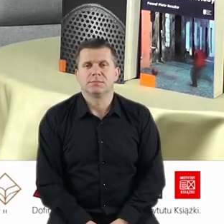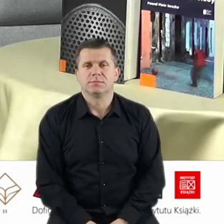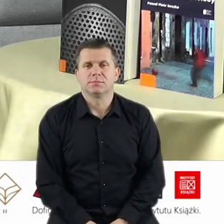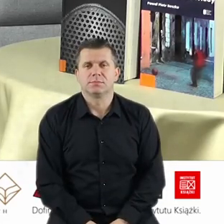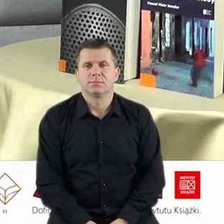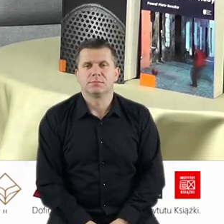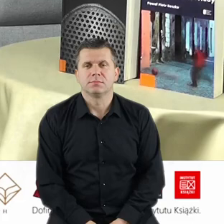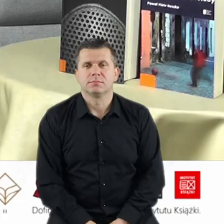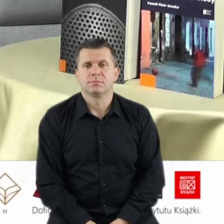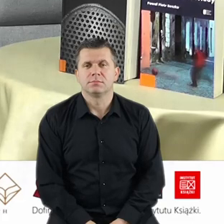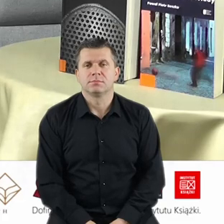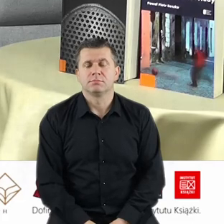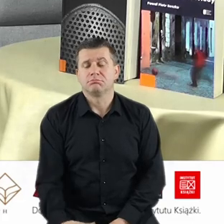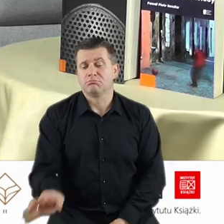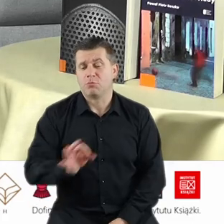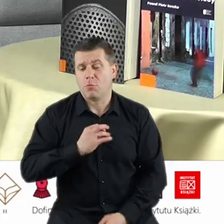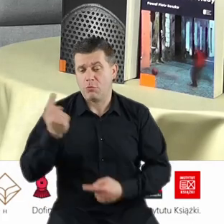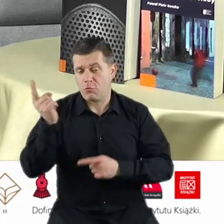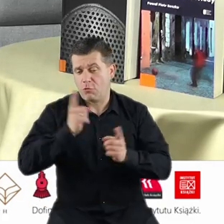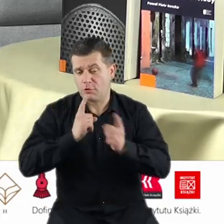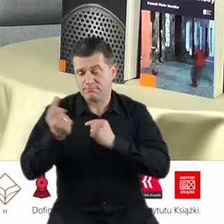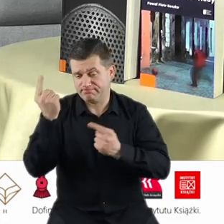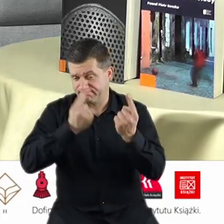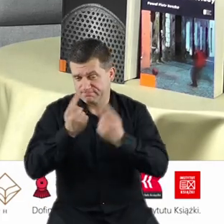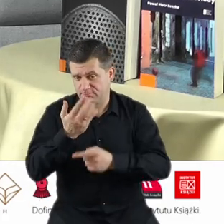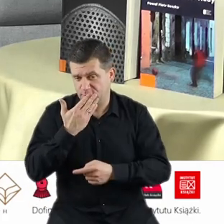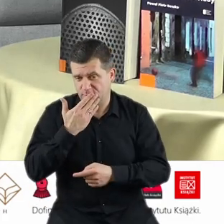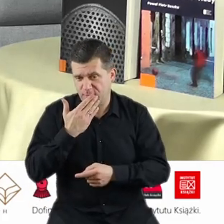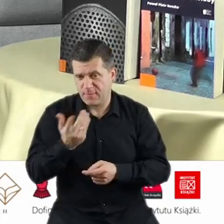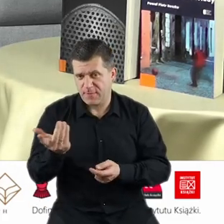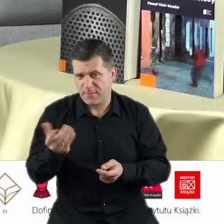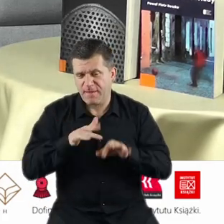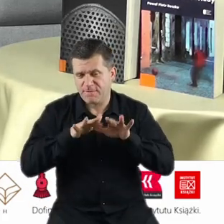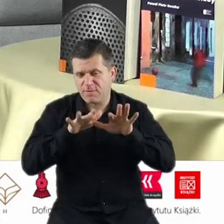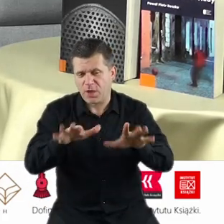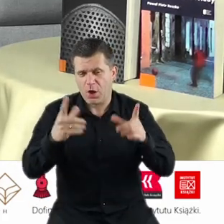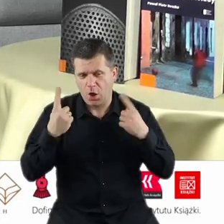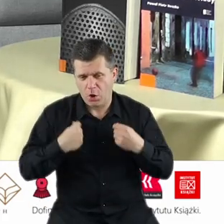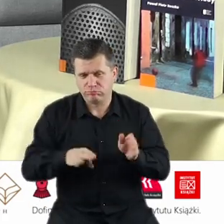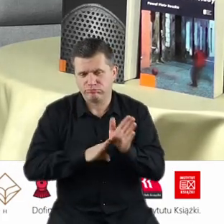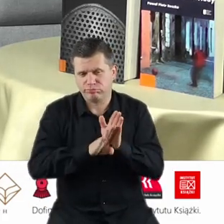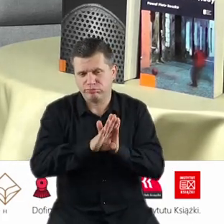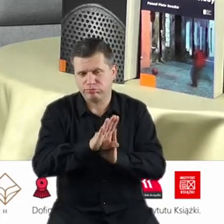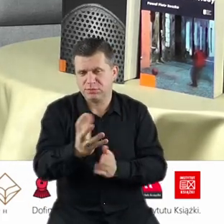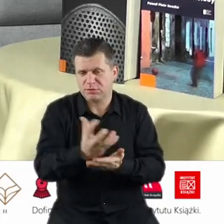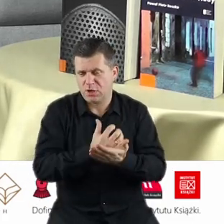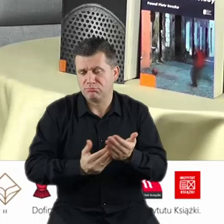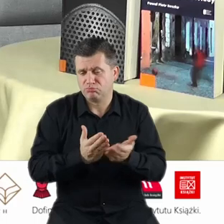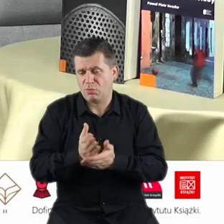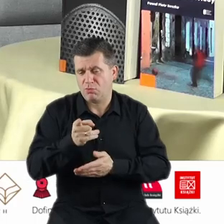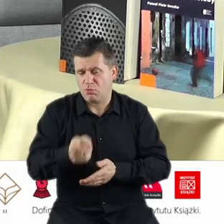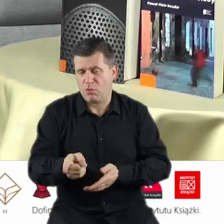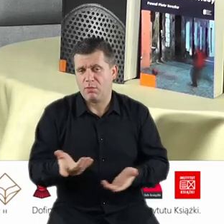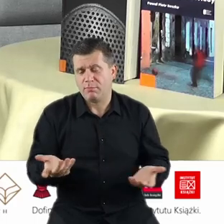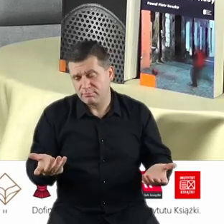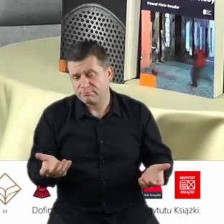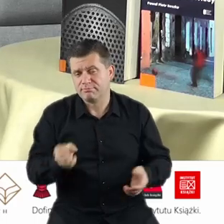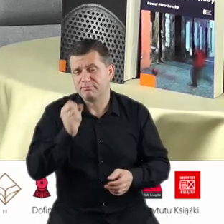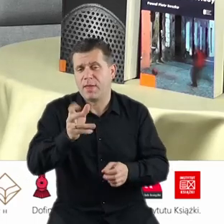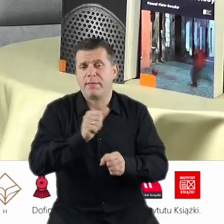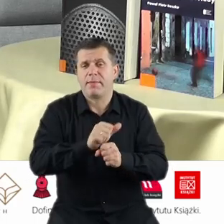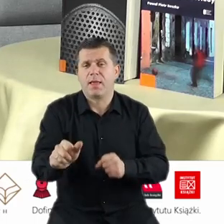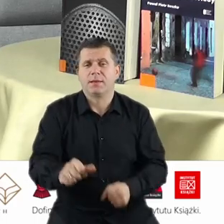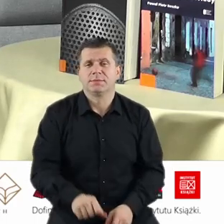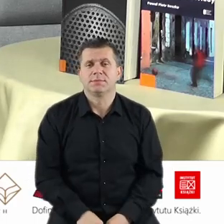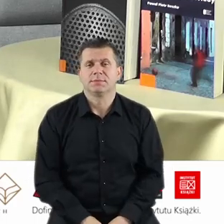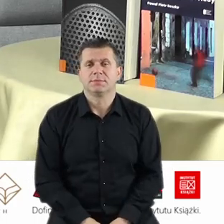I jeżeli moi rozmówcy twierdzą, że niewiele osób się na tym dorobiło, to faktycznie no, pewnie